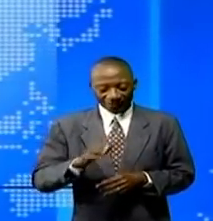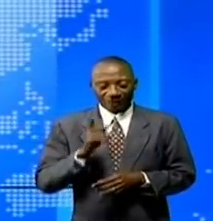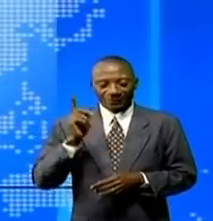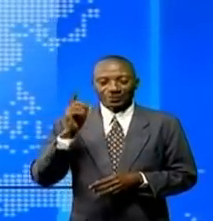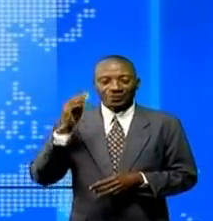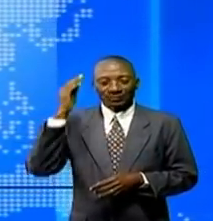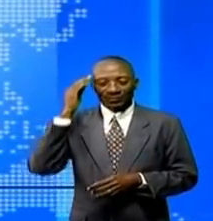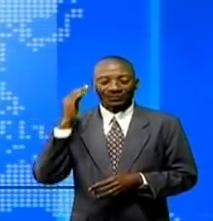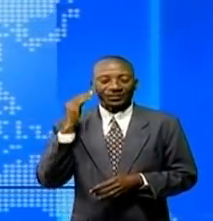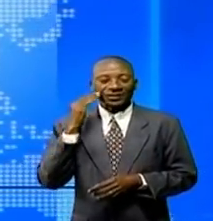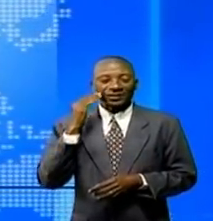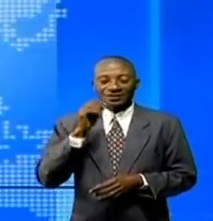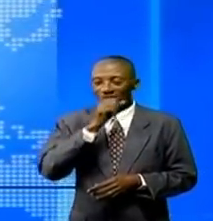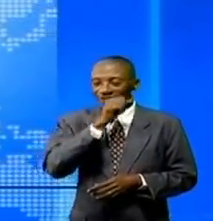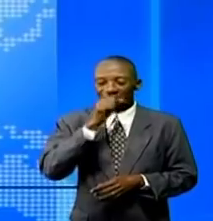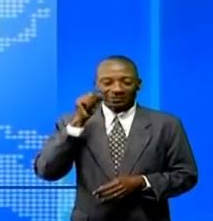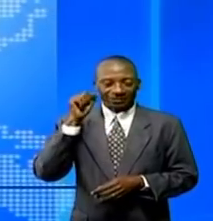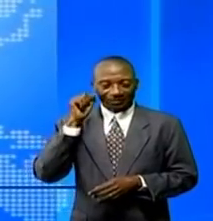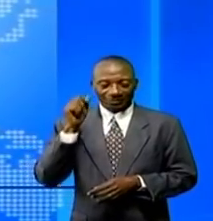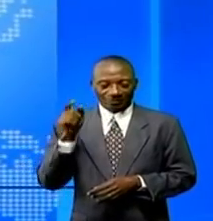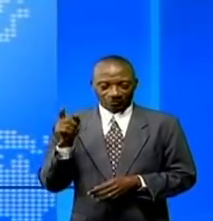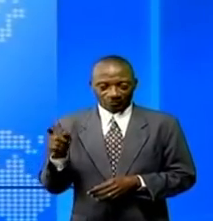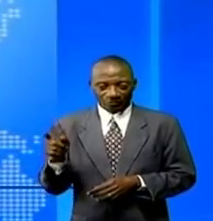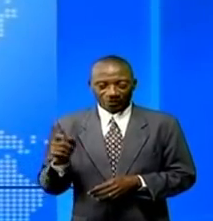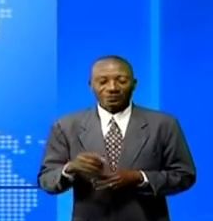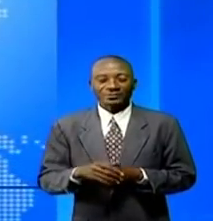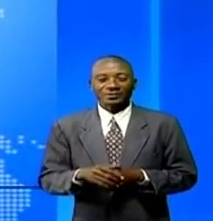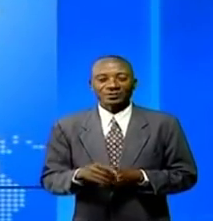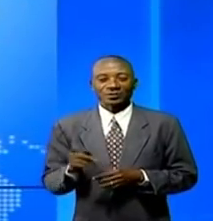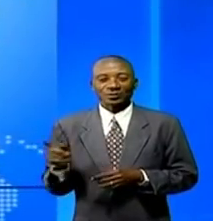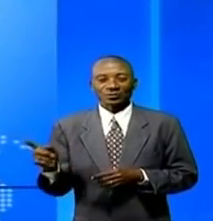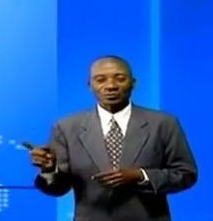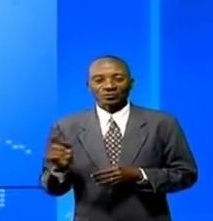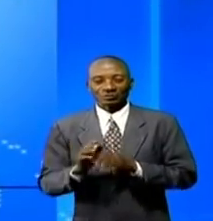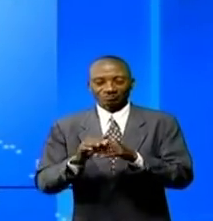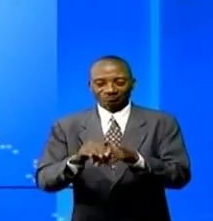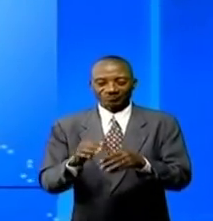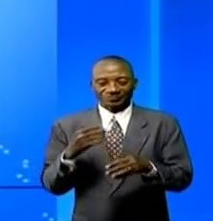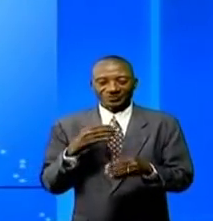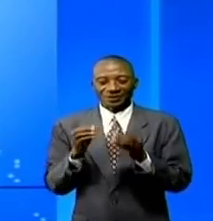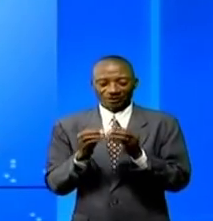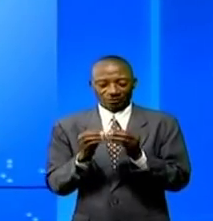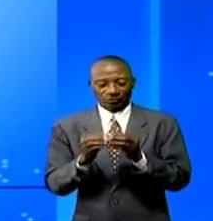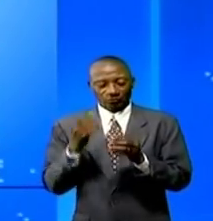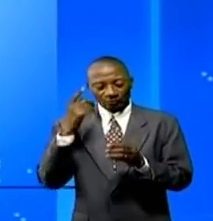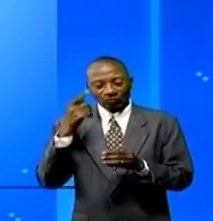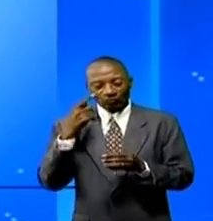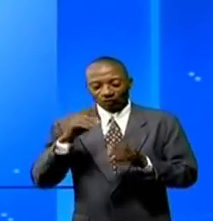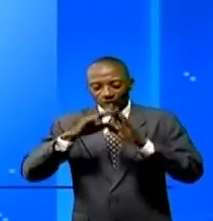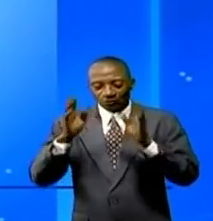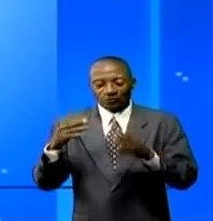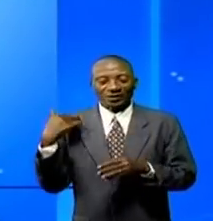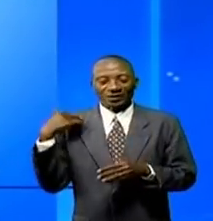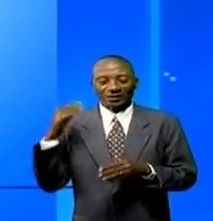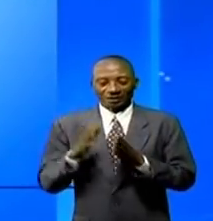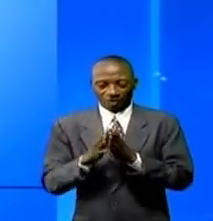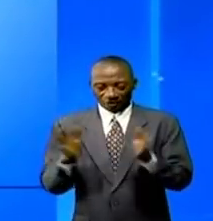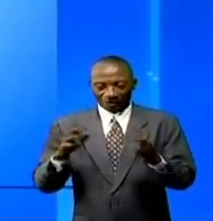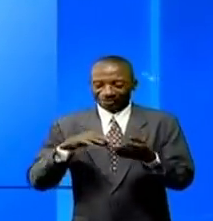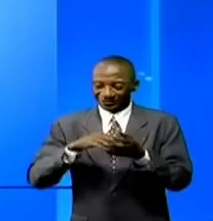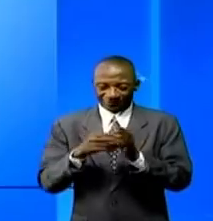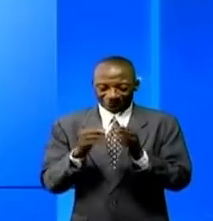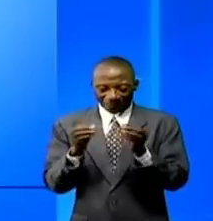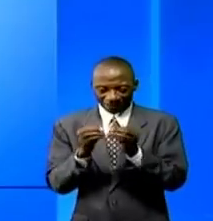Kondé a convié les professionnels des médias à l'accompagner pour que les recommandations des États généraux de la communication et des